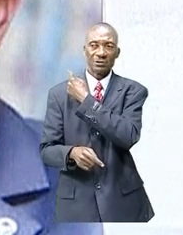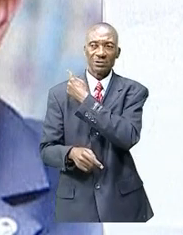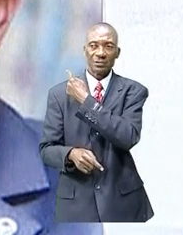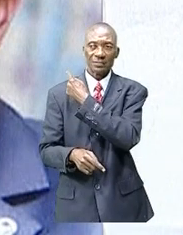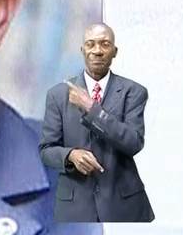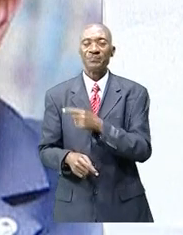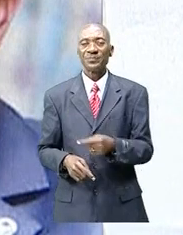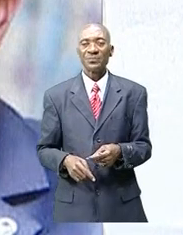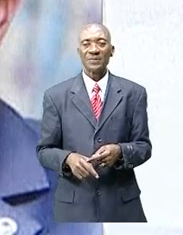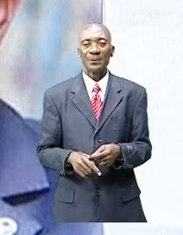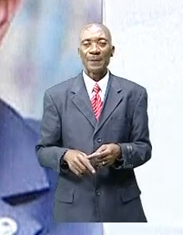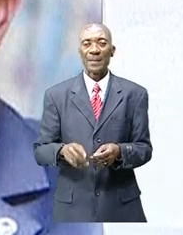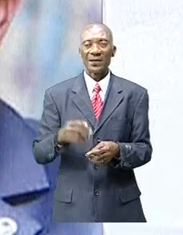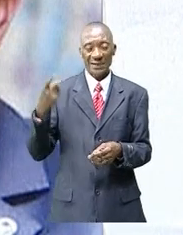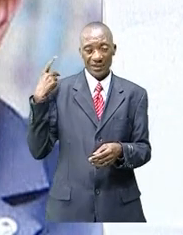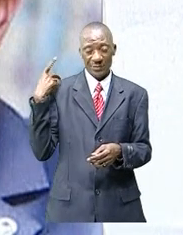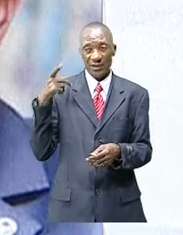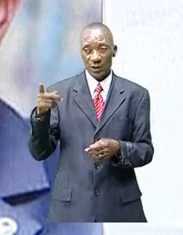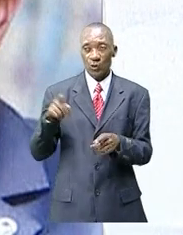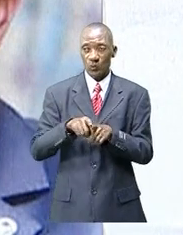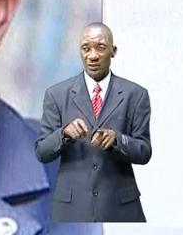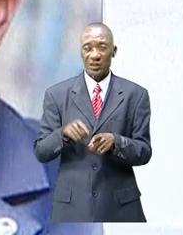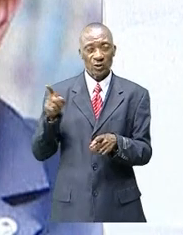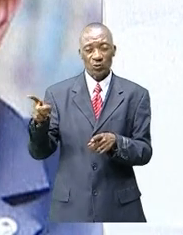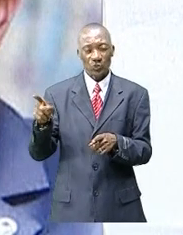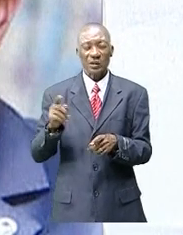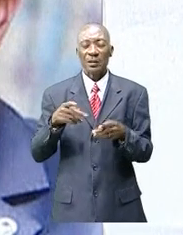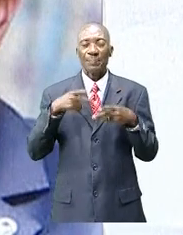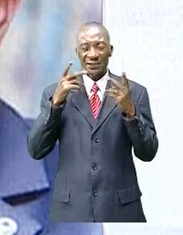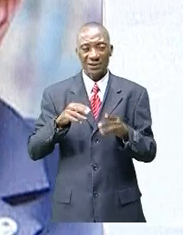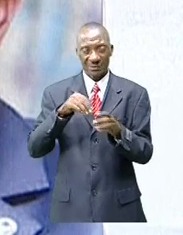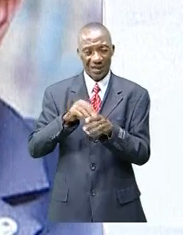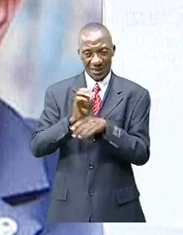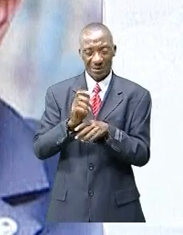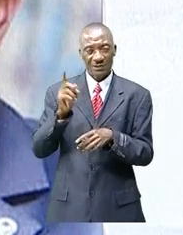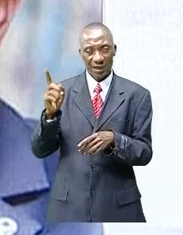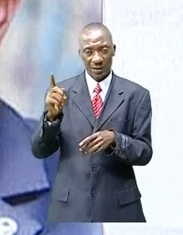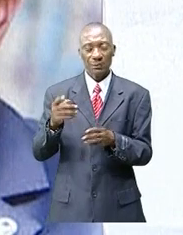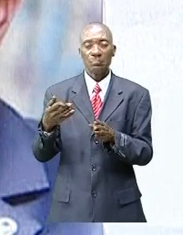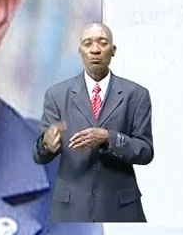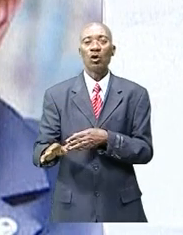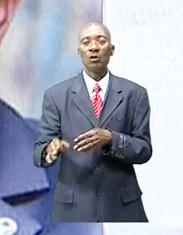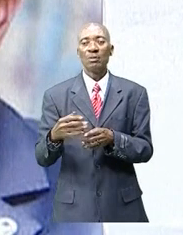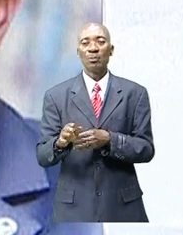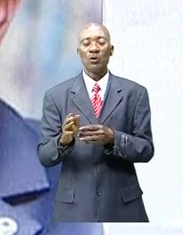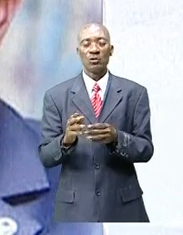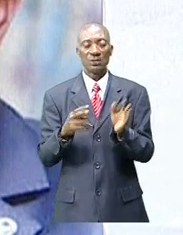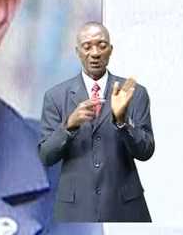Estache, représentant légal de l'Église Assemblée de l'Unité en Jésus-Christ, mort survenu, c'est dimanche